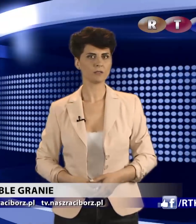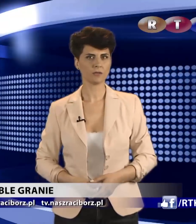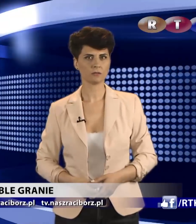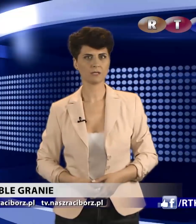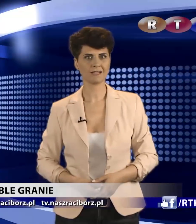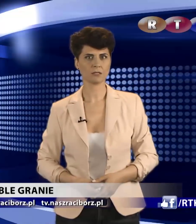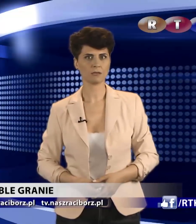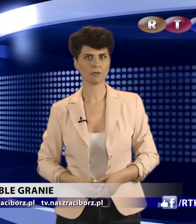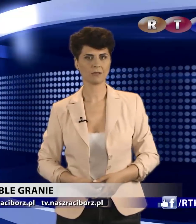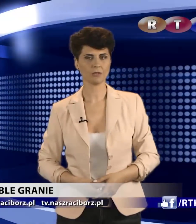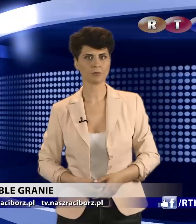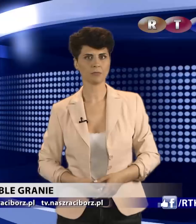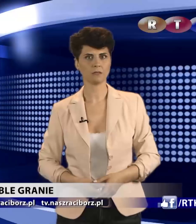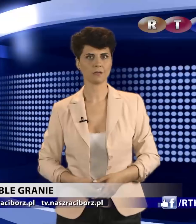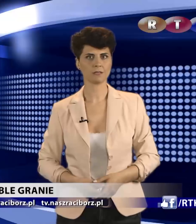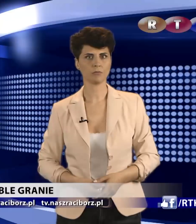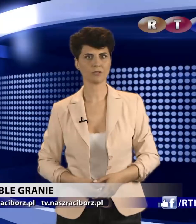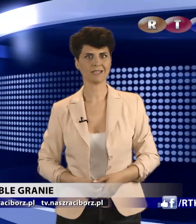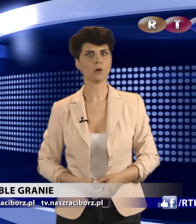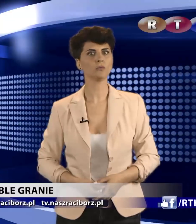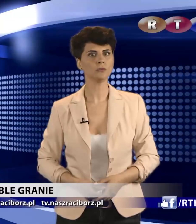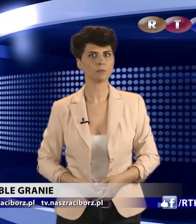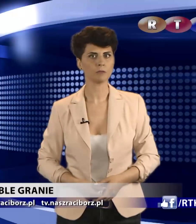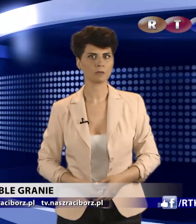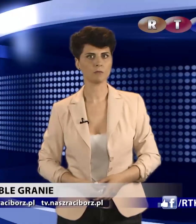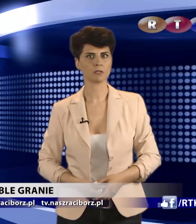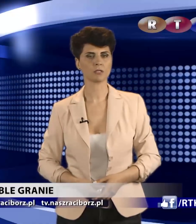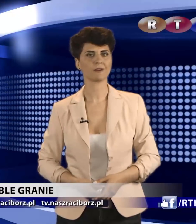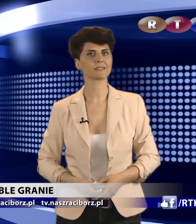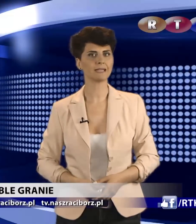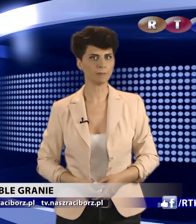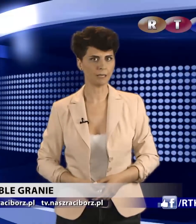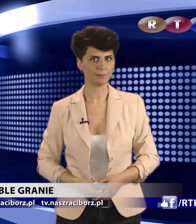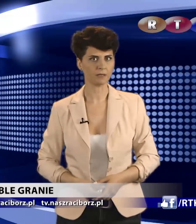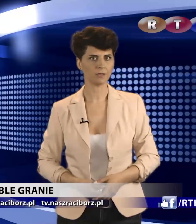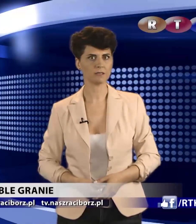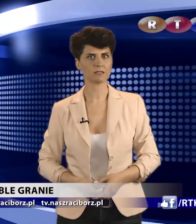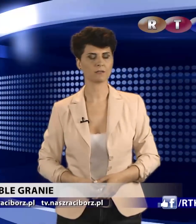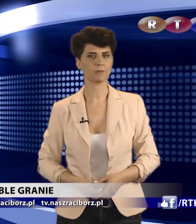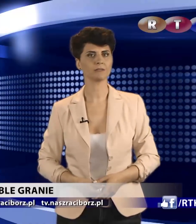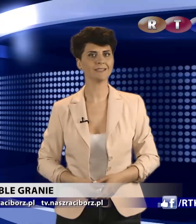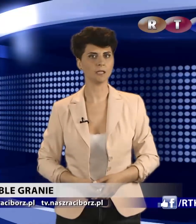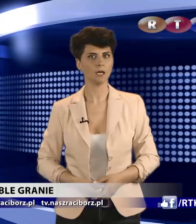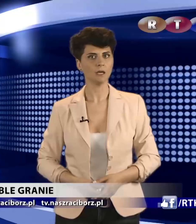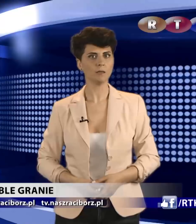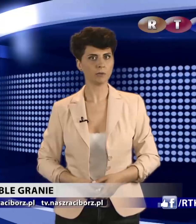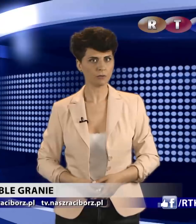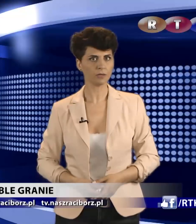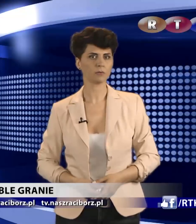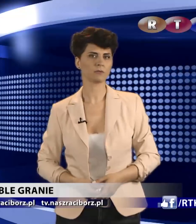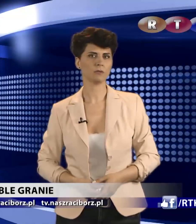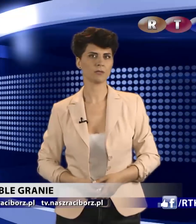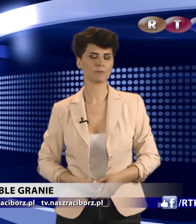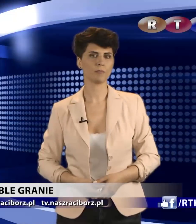Już po raz dziewiąty gracze z całego kraju przybyli do Raciborza na ogólnopolskie mistrzostwa w skrable. Rywalizacja trwała dwa dni i